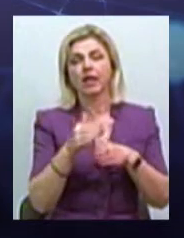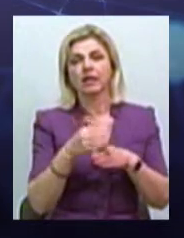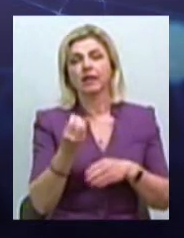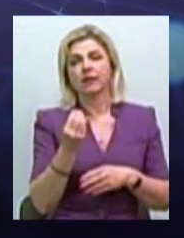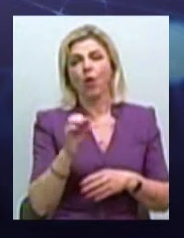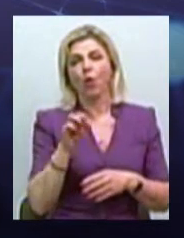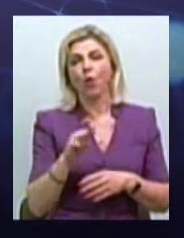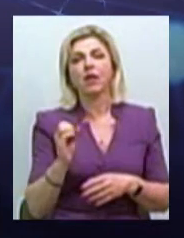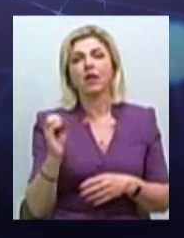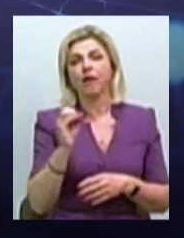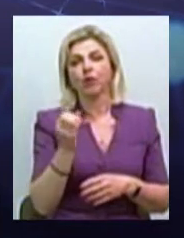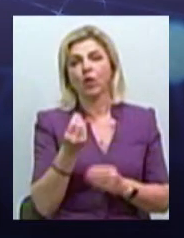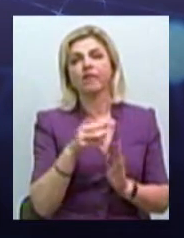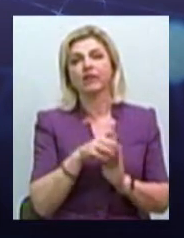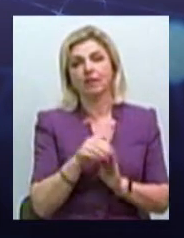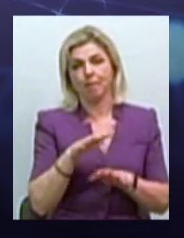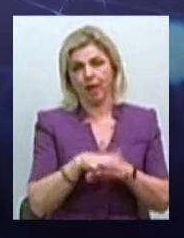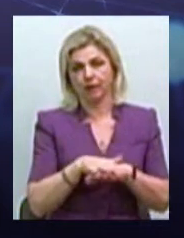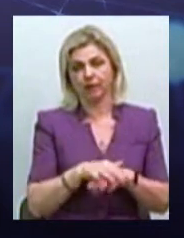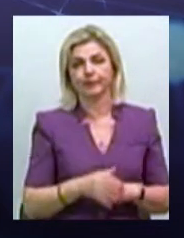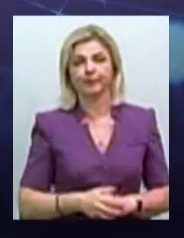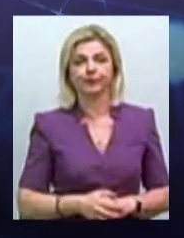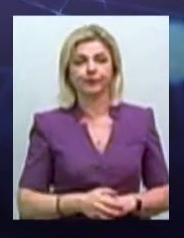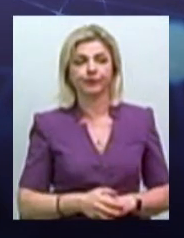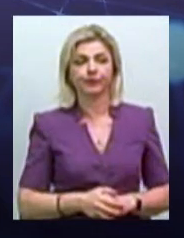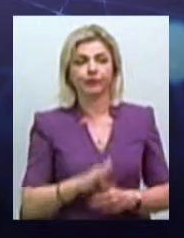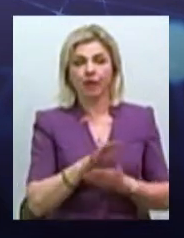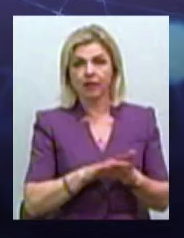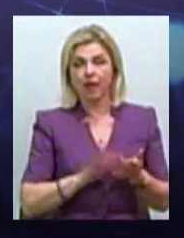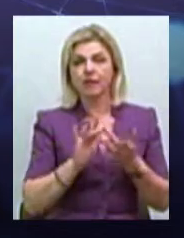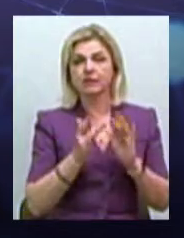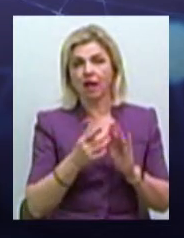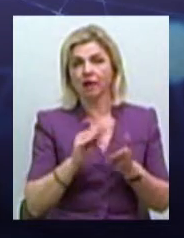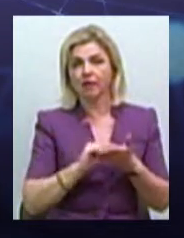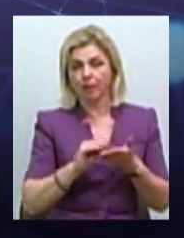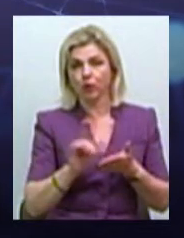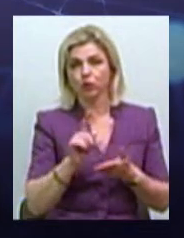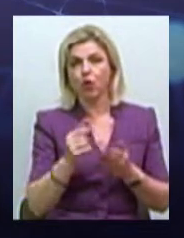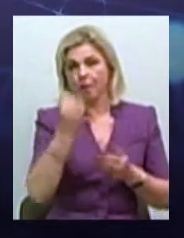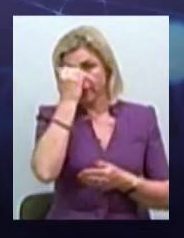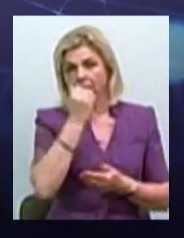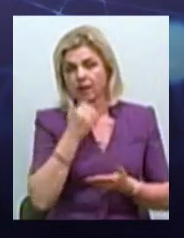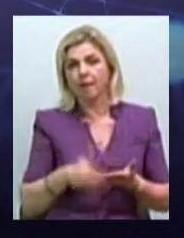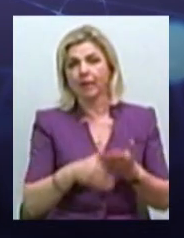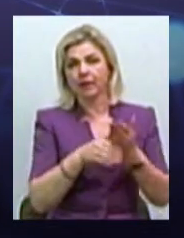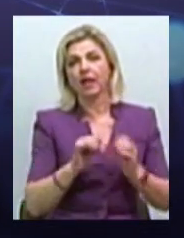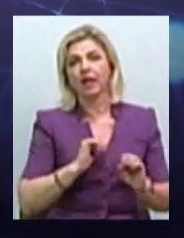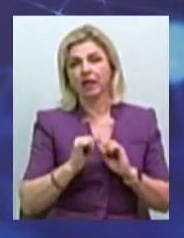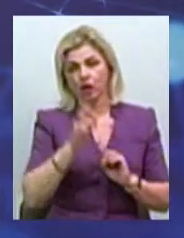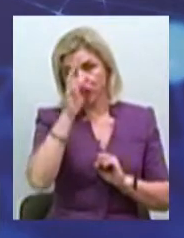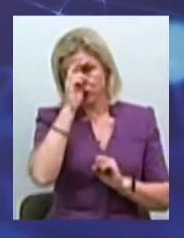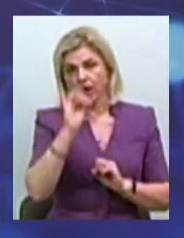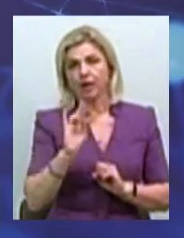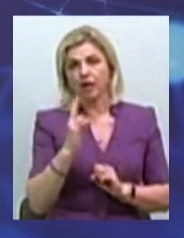від Європейського інвестиційного банку. Далі на сайті вказано, що завдяки підтримці керівників держави та